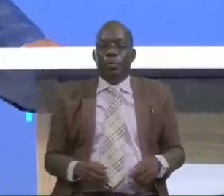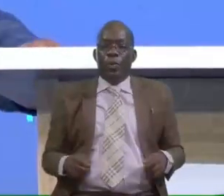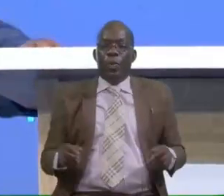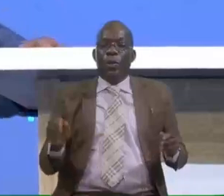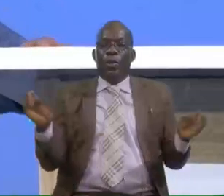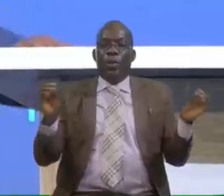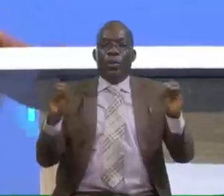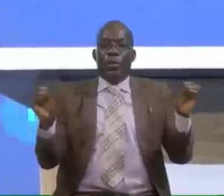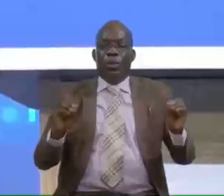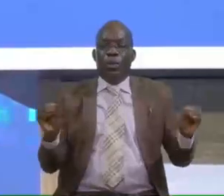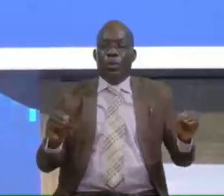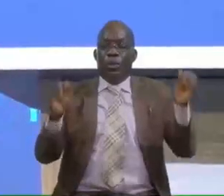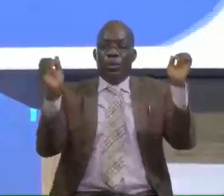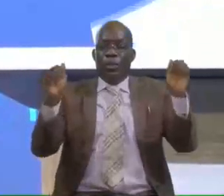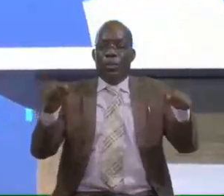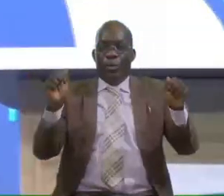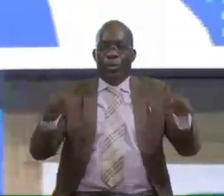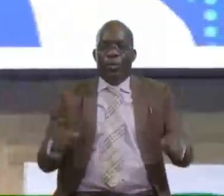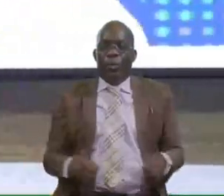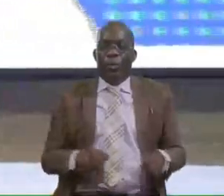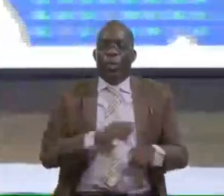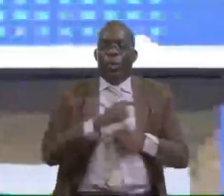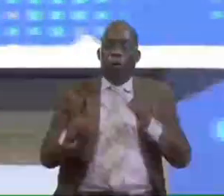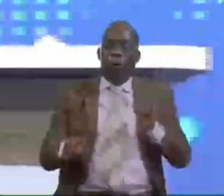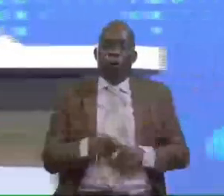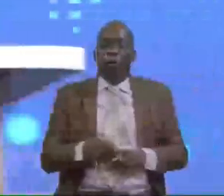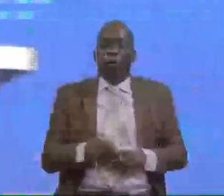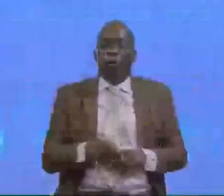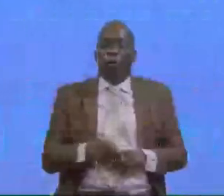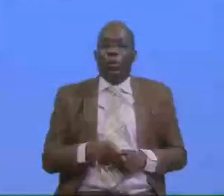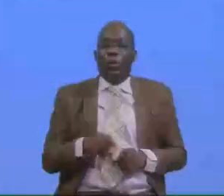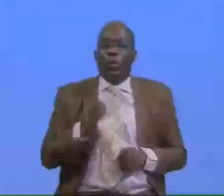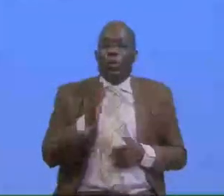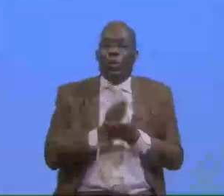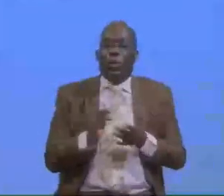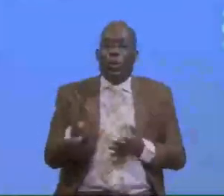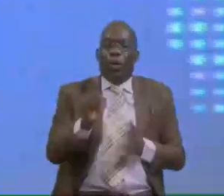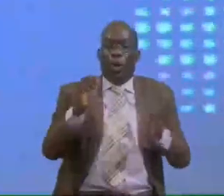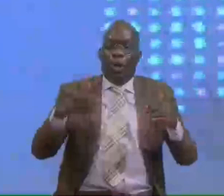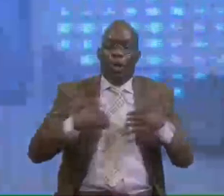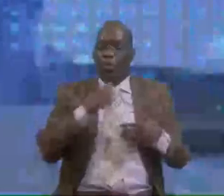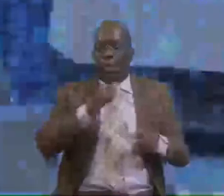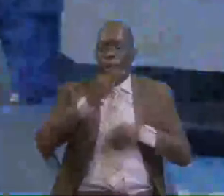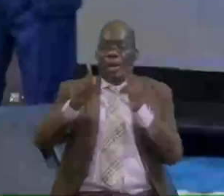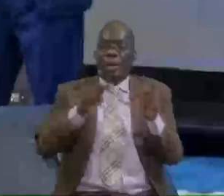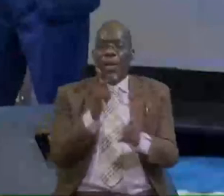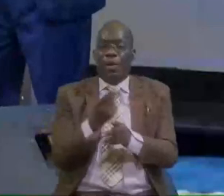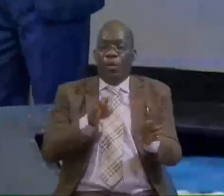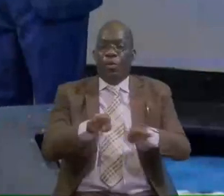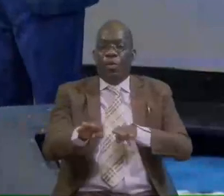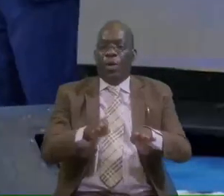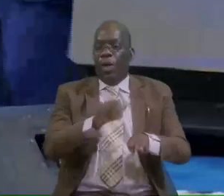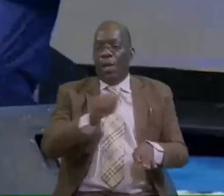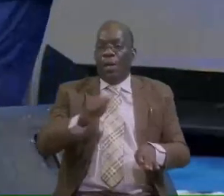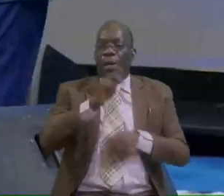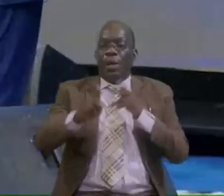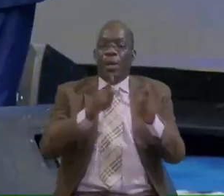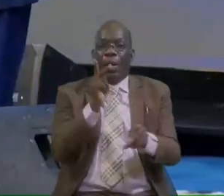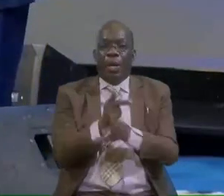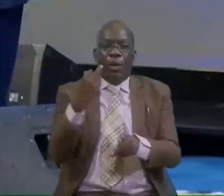L'intervention puissante. Quand quelqu'un a une habitude, un